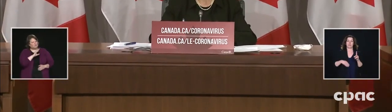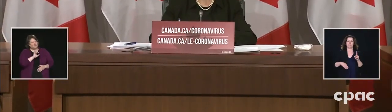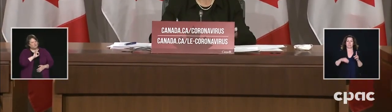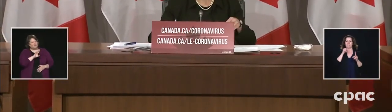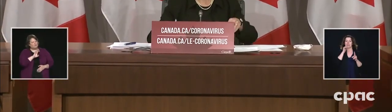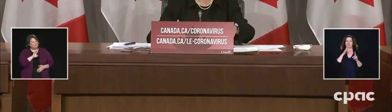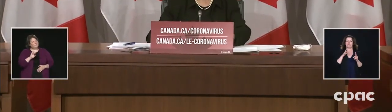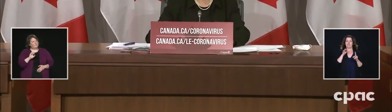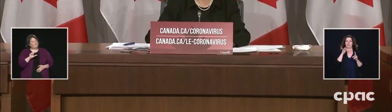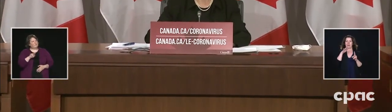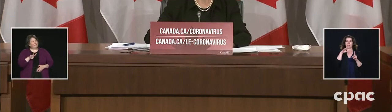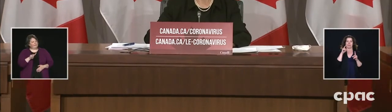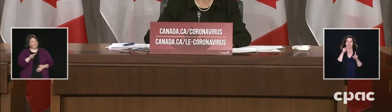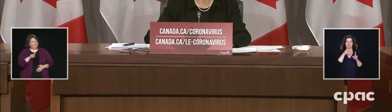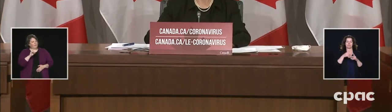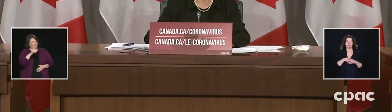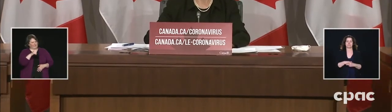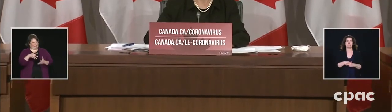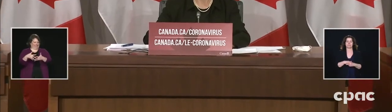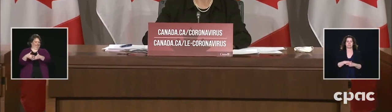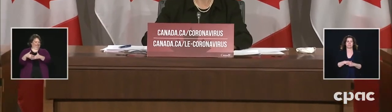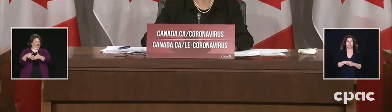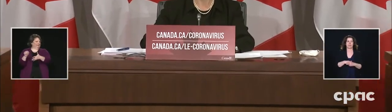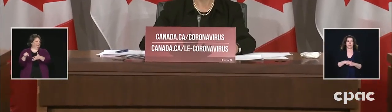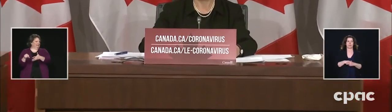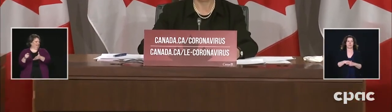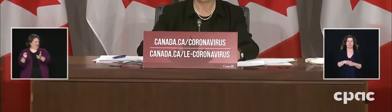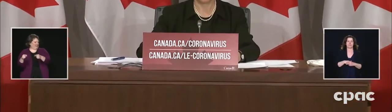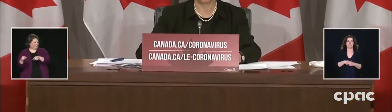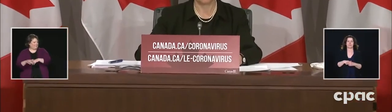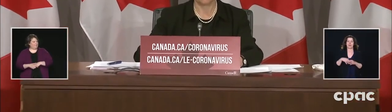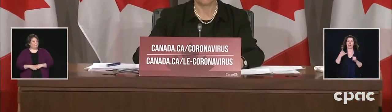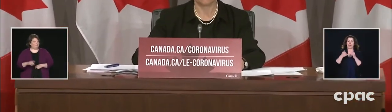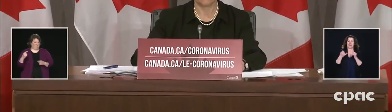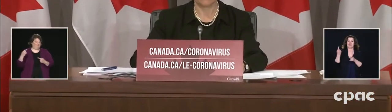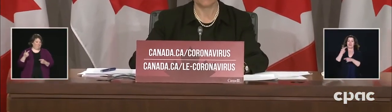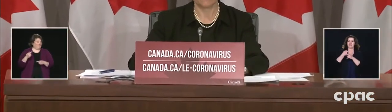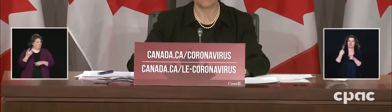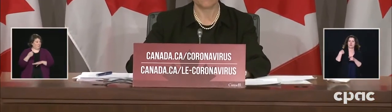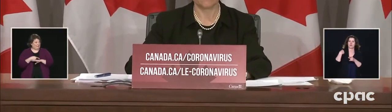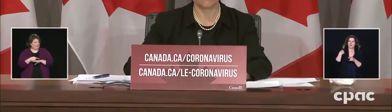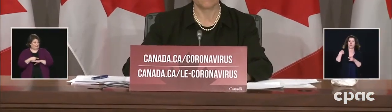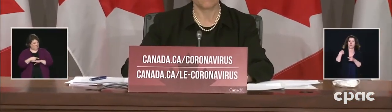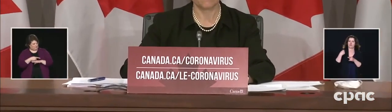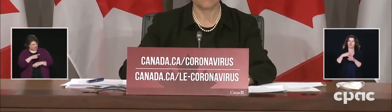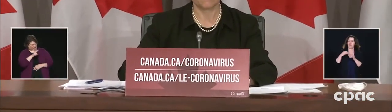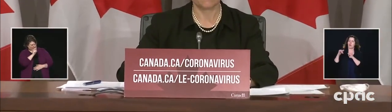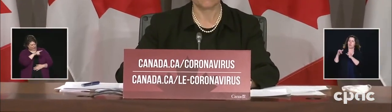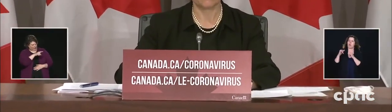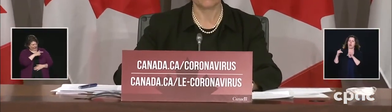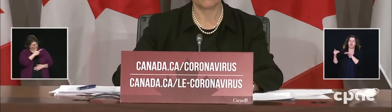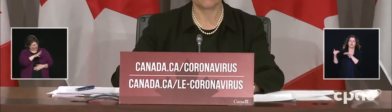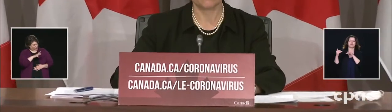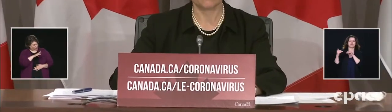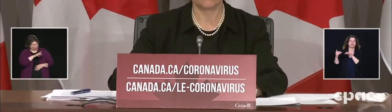des derniers jours avec un homologue américain, donc je ne sais pas, peut-être M. Pompeo,